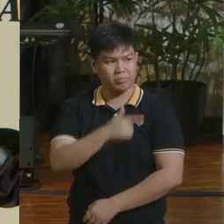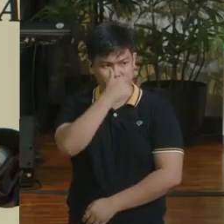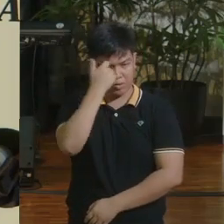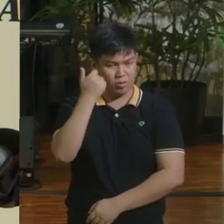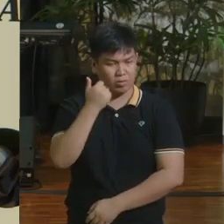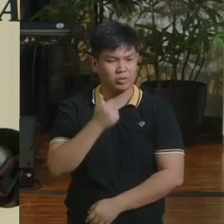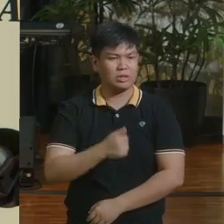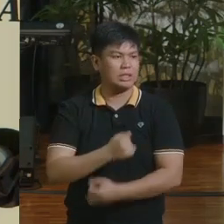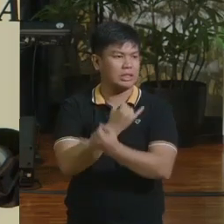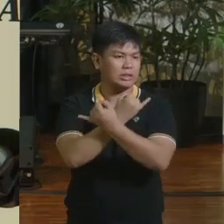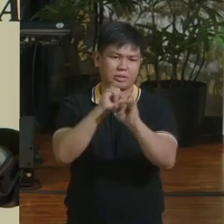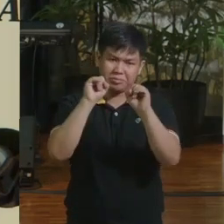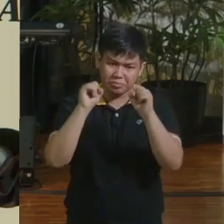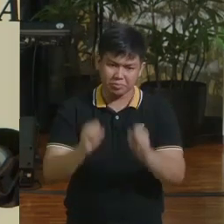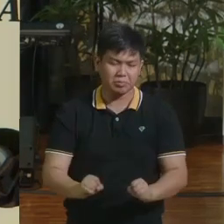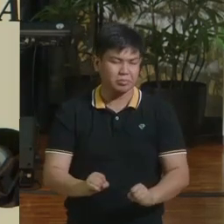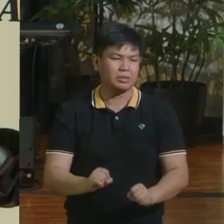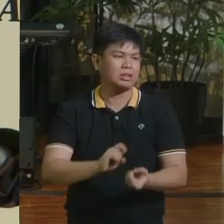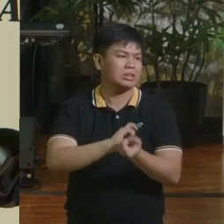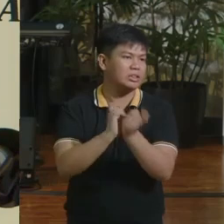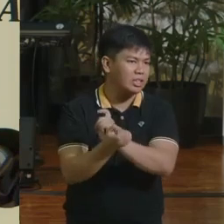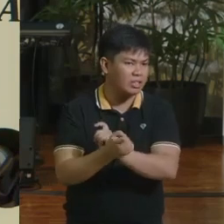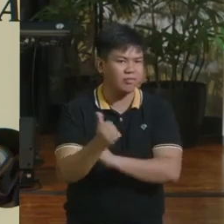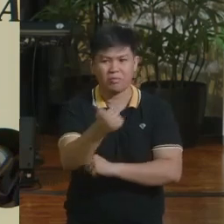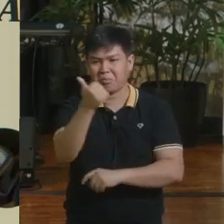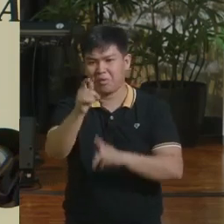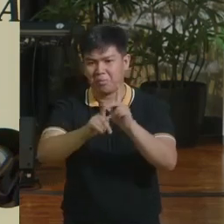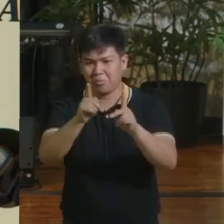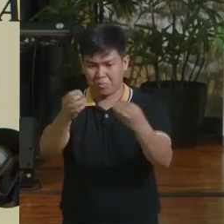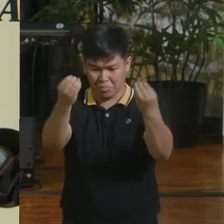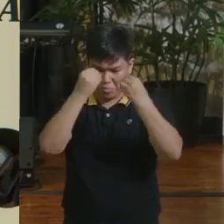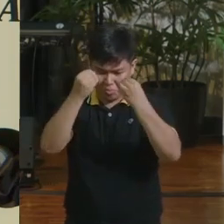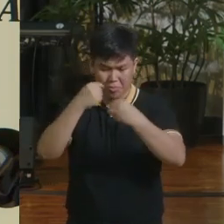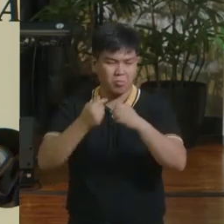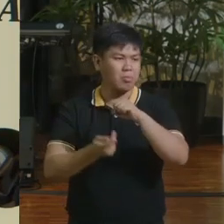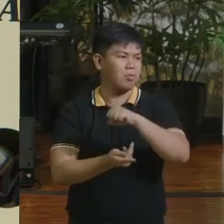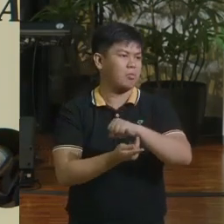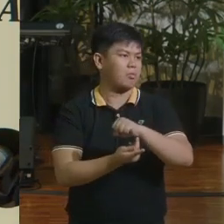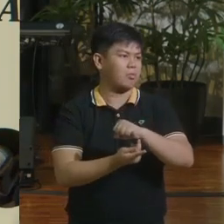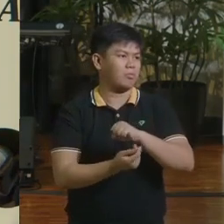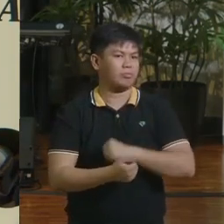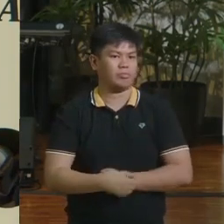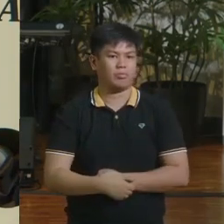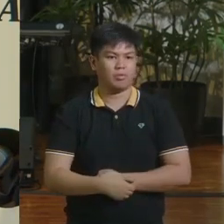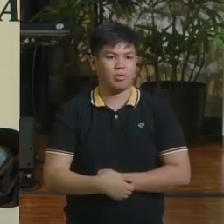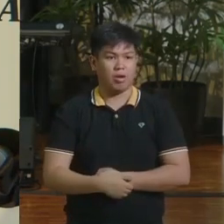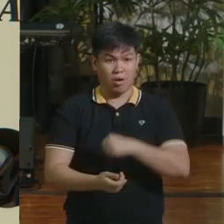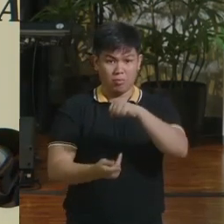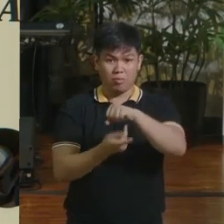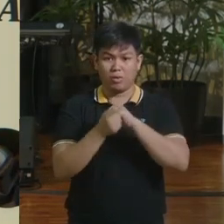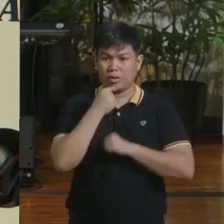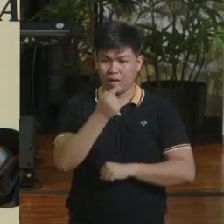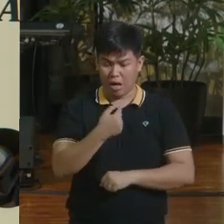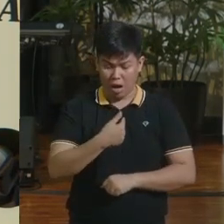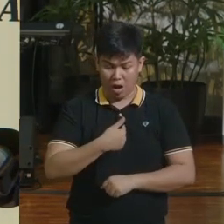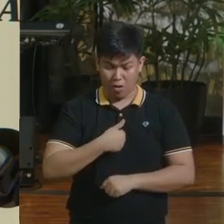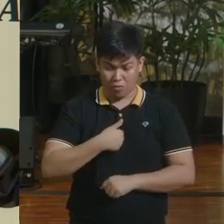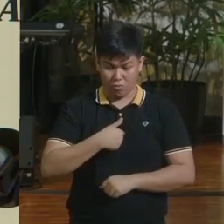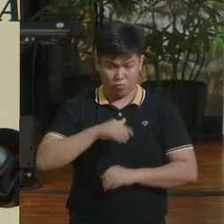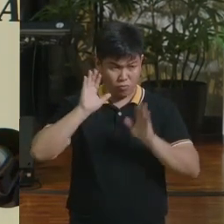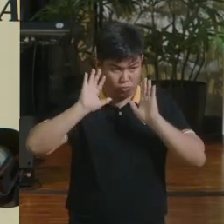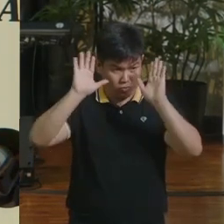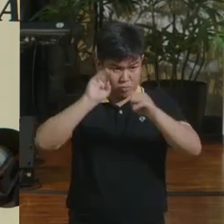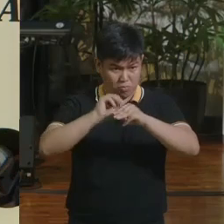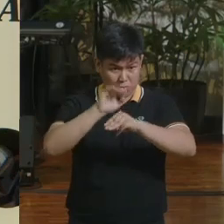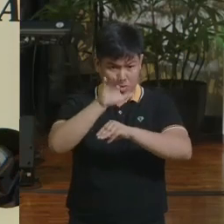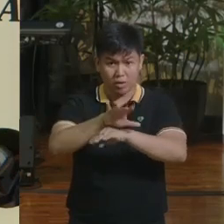imposibleng magmula sa iba. Ang sanhi ng aking pambihirang pagbabago ay ang